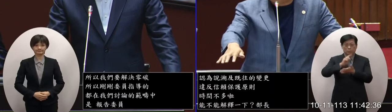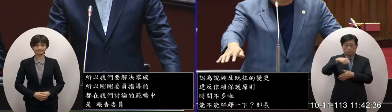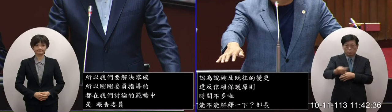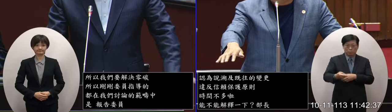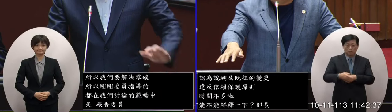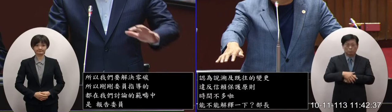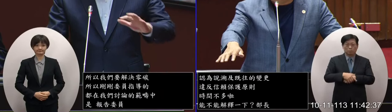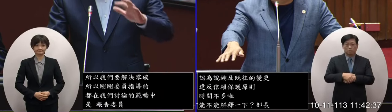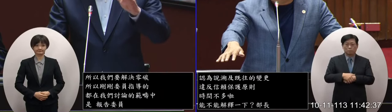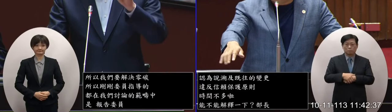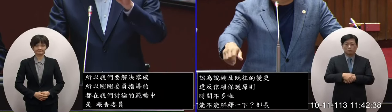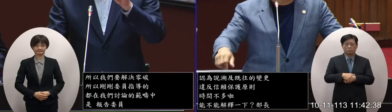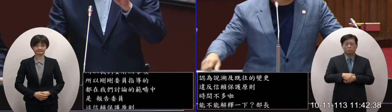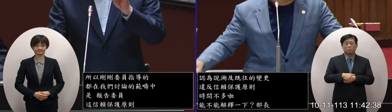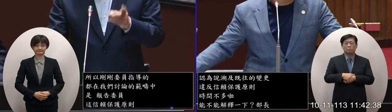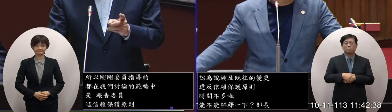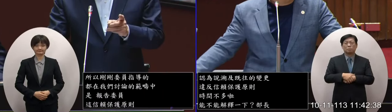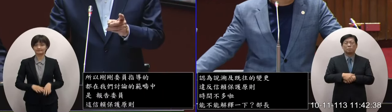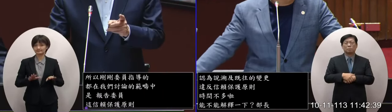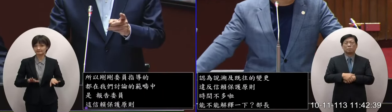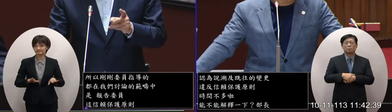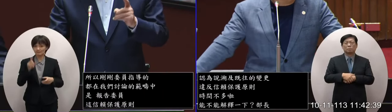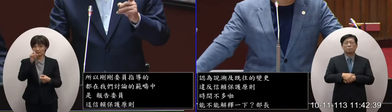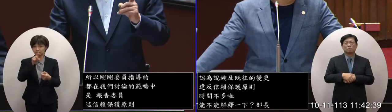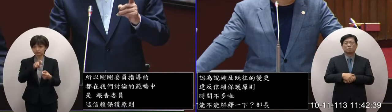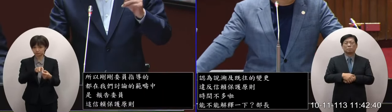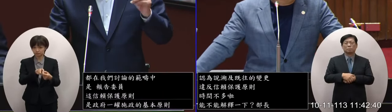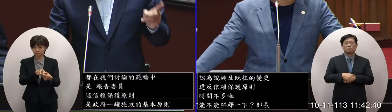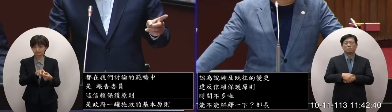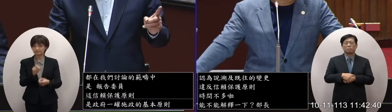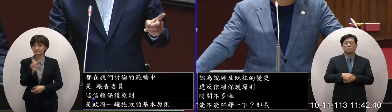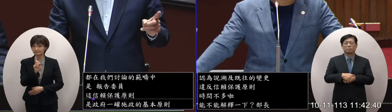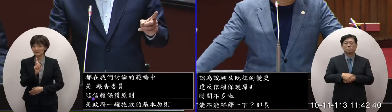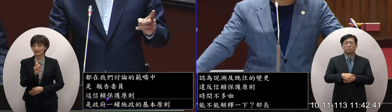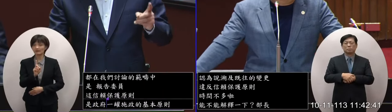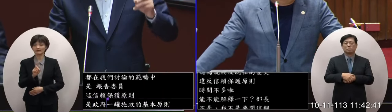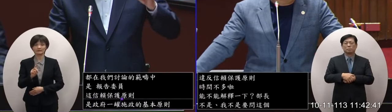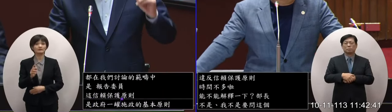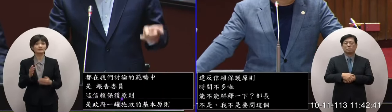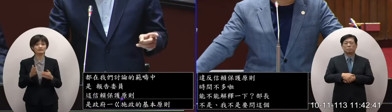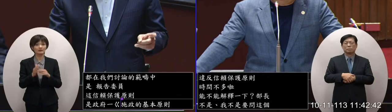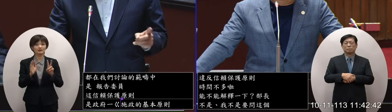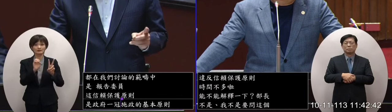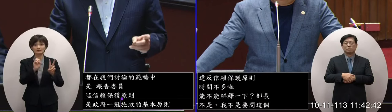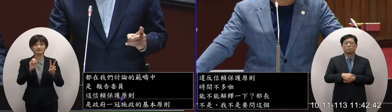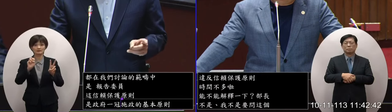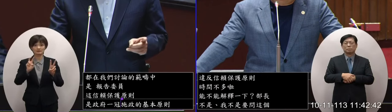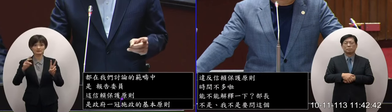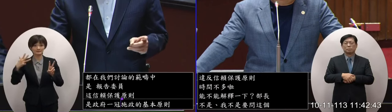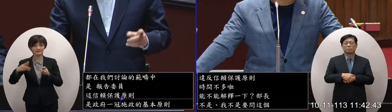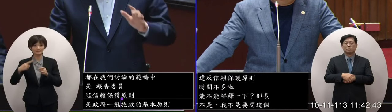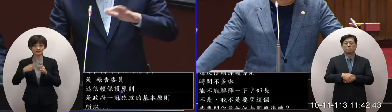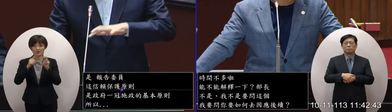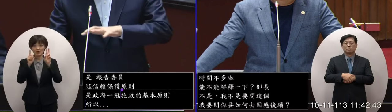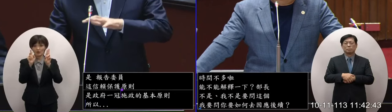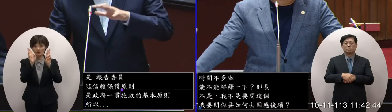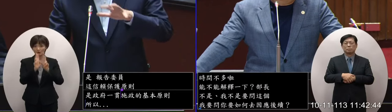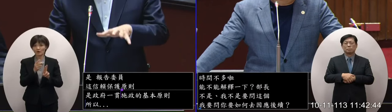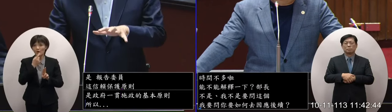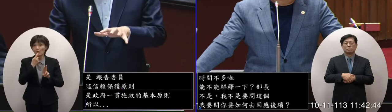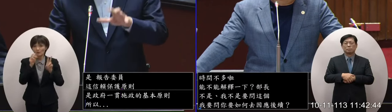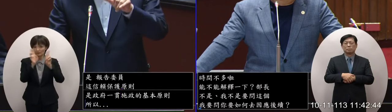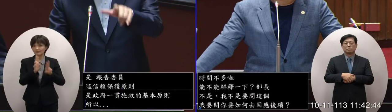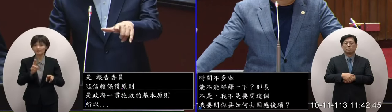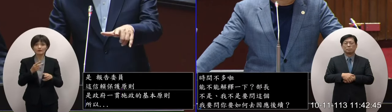续？ 因为我现在的目的是这样子，就是说我到2028年是不会缺绿电，所以过